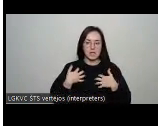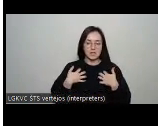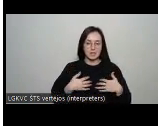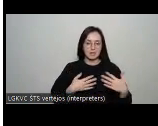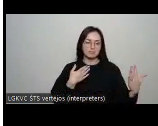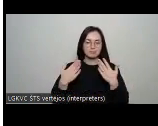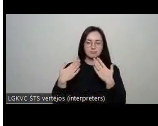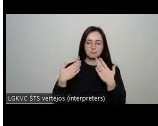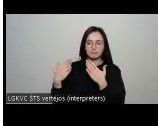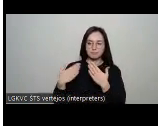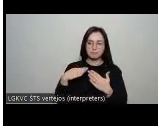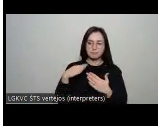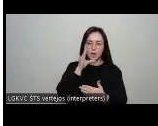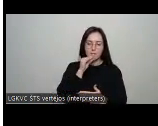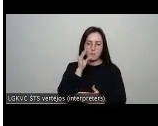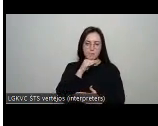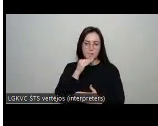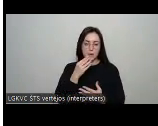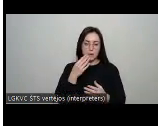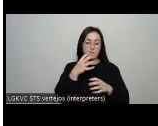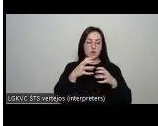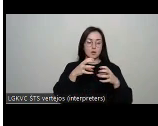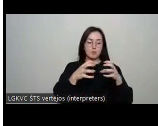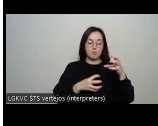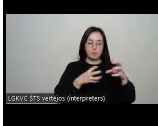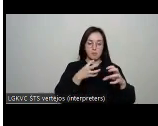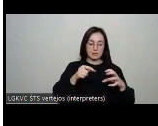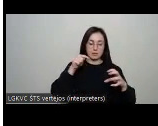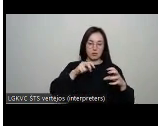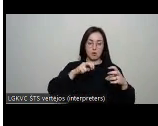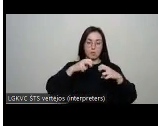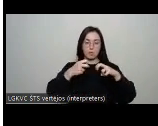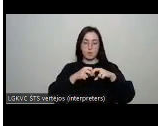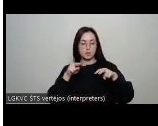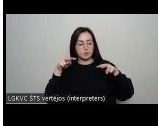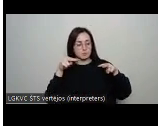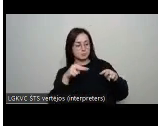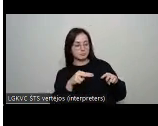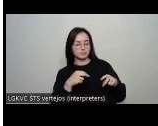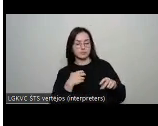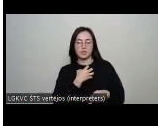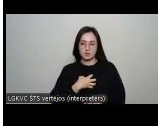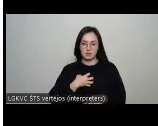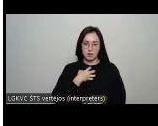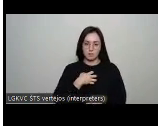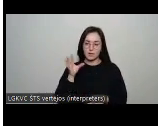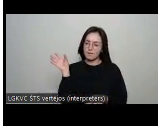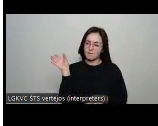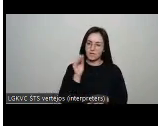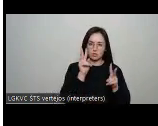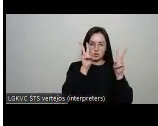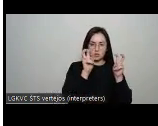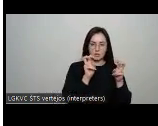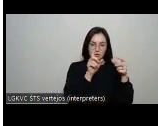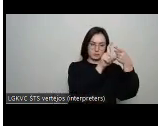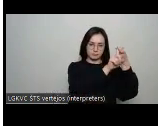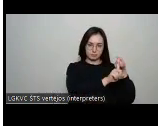į pasaulio problemas yra labai svarbus. Ir visos su temos tai apima kitą skaidrą.